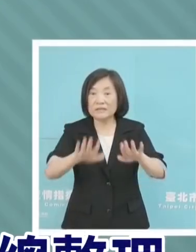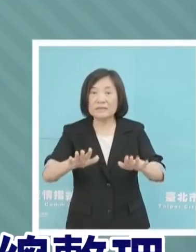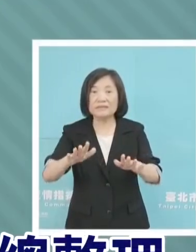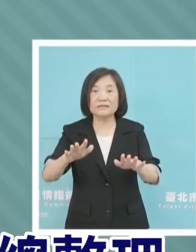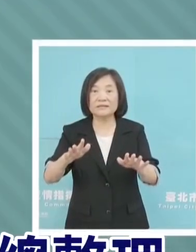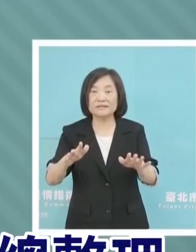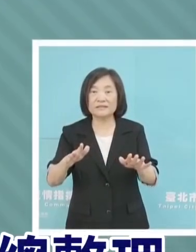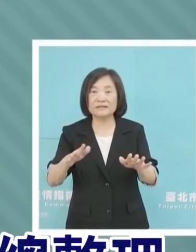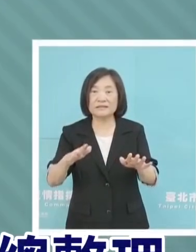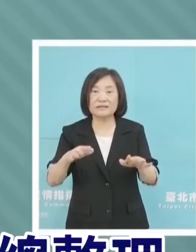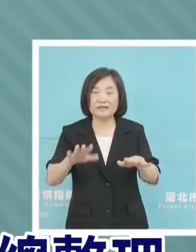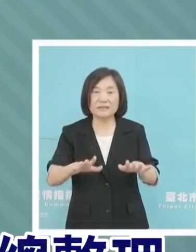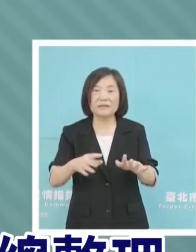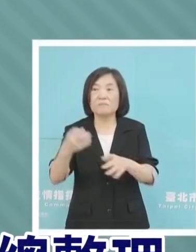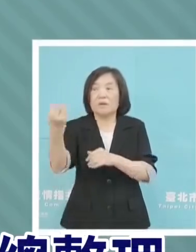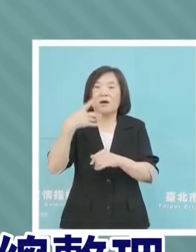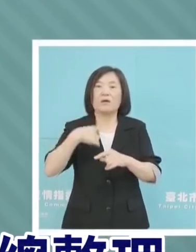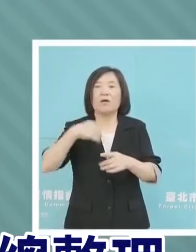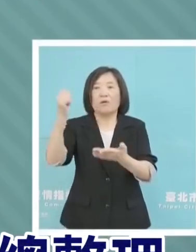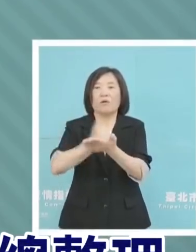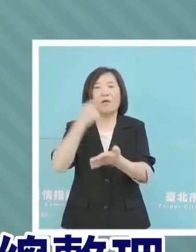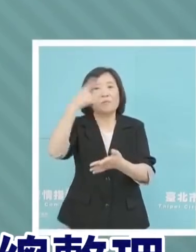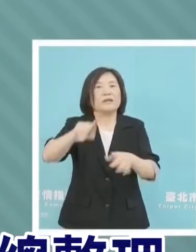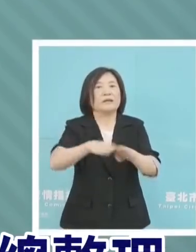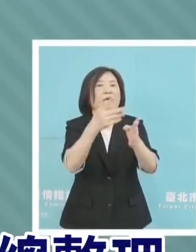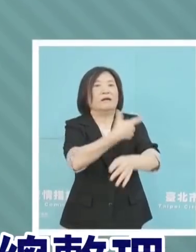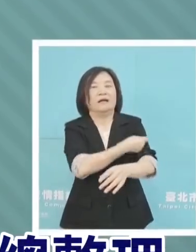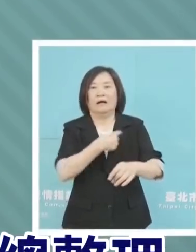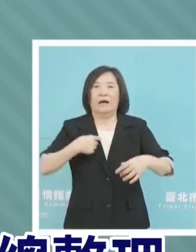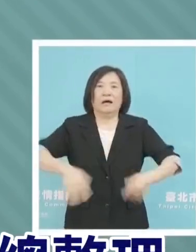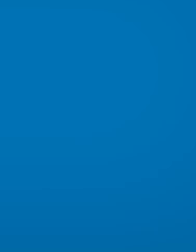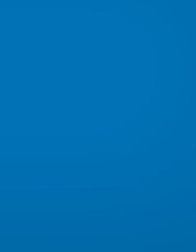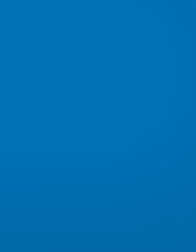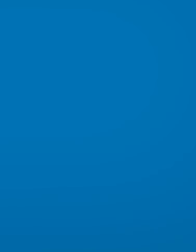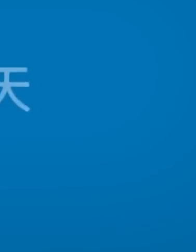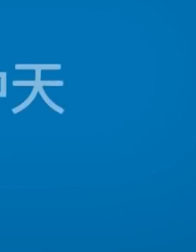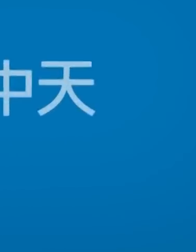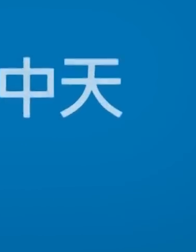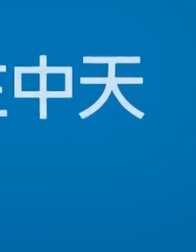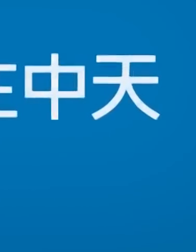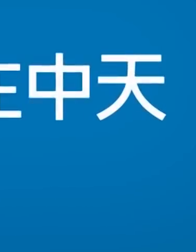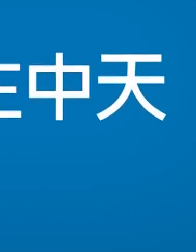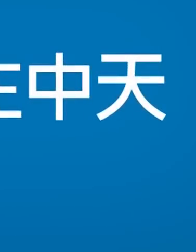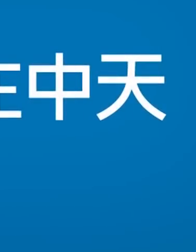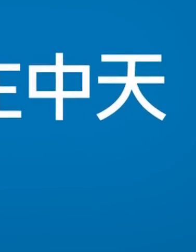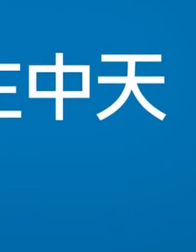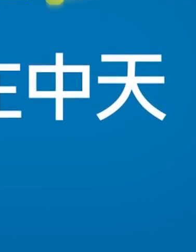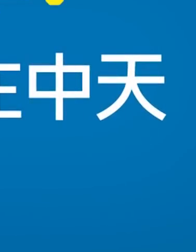今天都会跟我画下来说明天要开始打，我这个就大乱了。